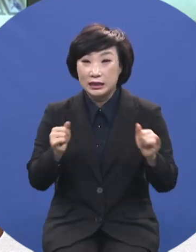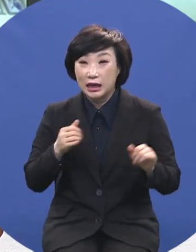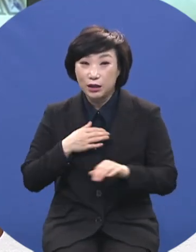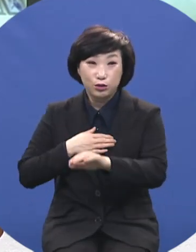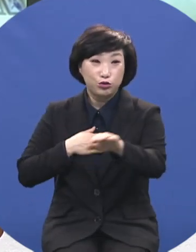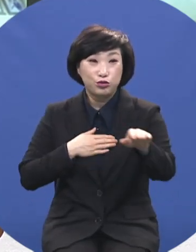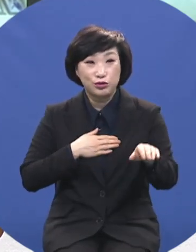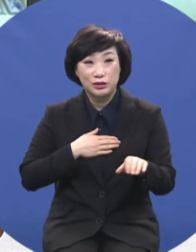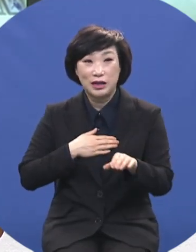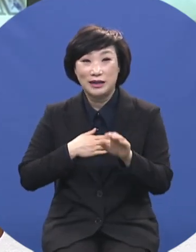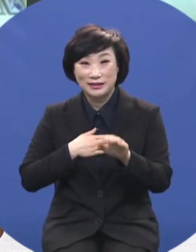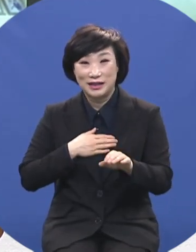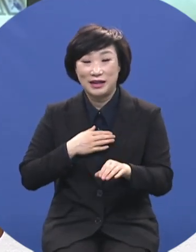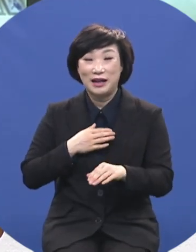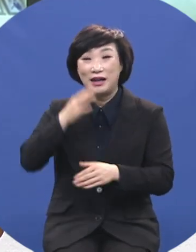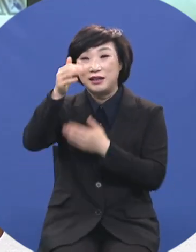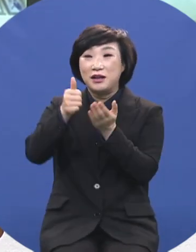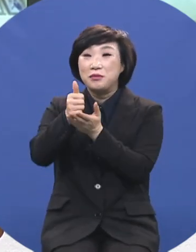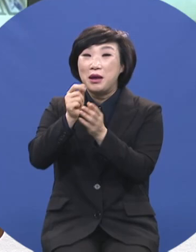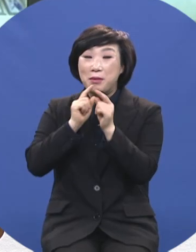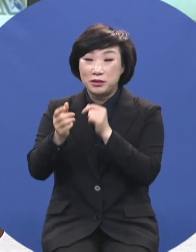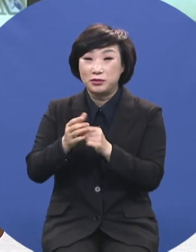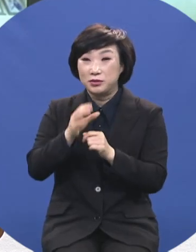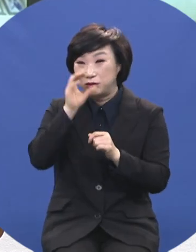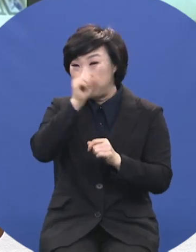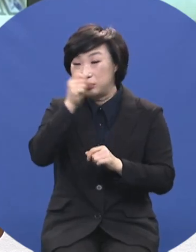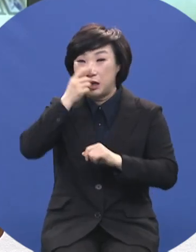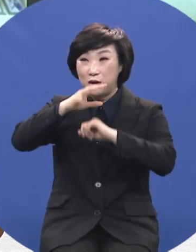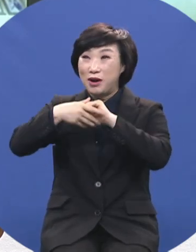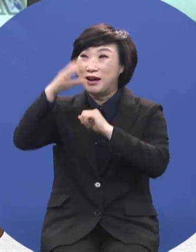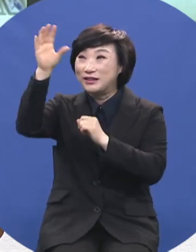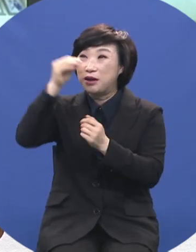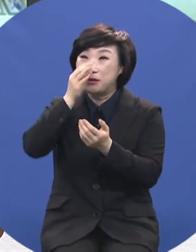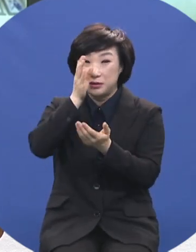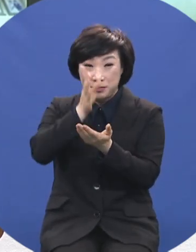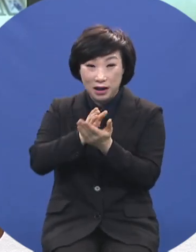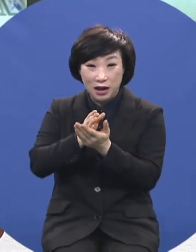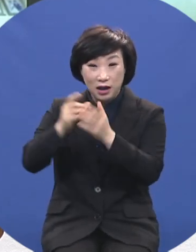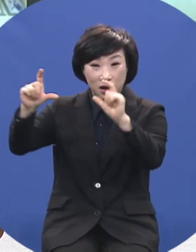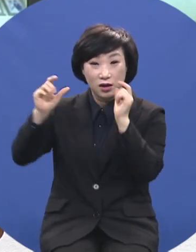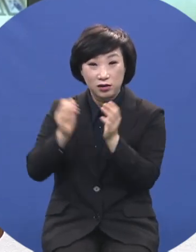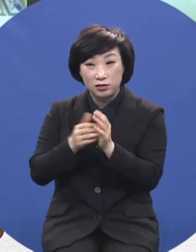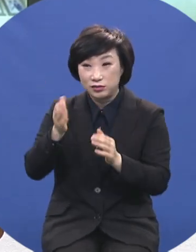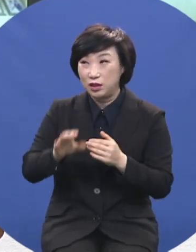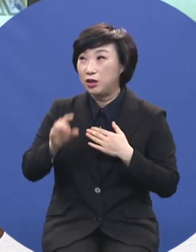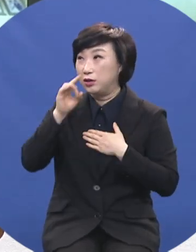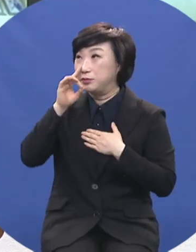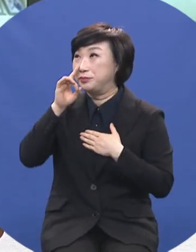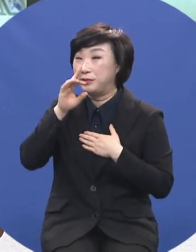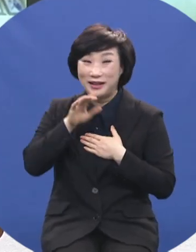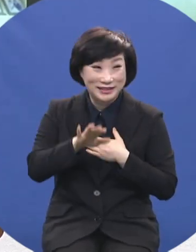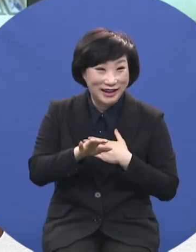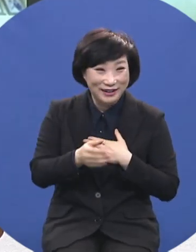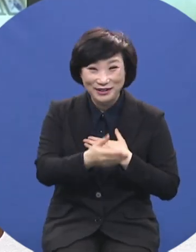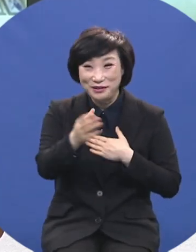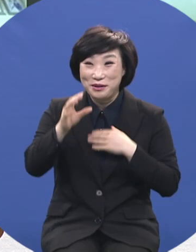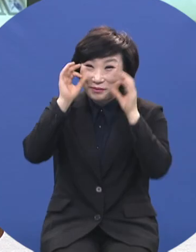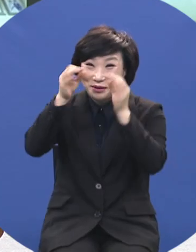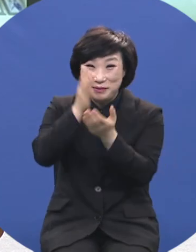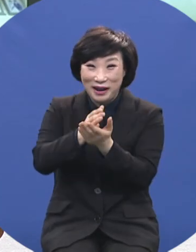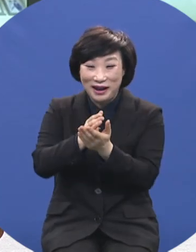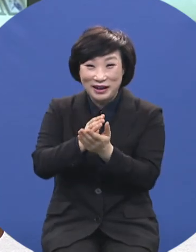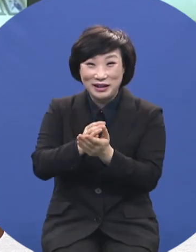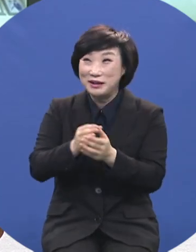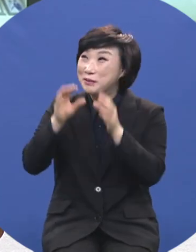인간이 먹지 말라고 하니까 더 호기심을 갖게 하거든요. 보지 말라면 더 보고 싶고,